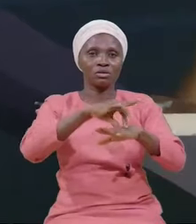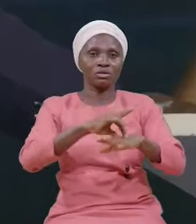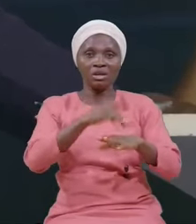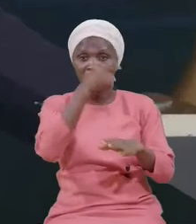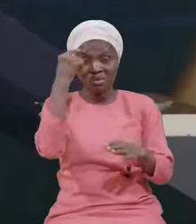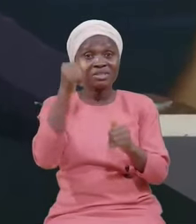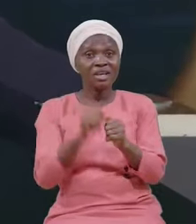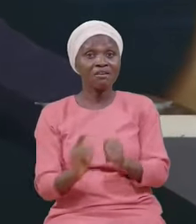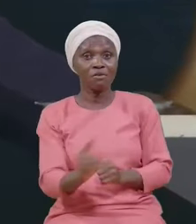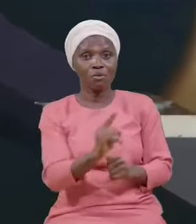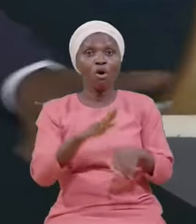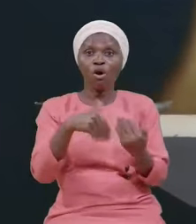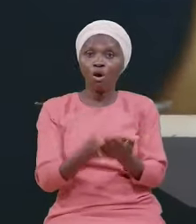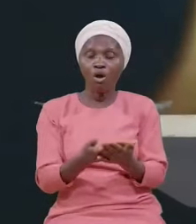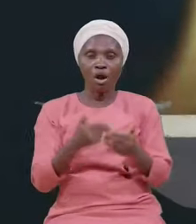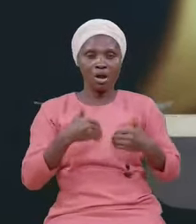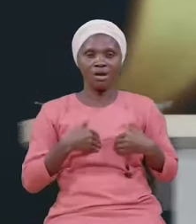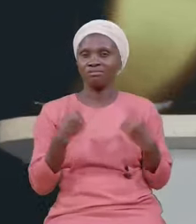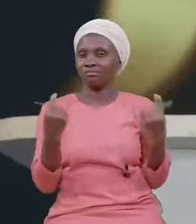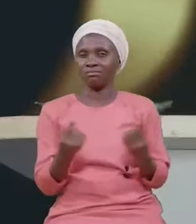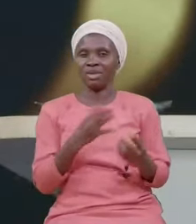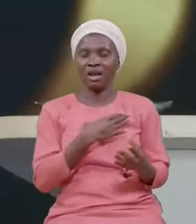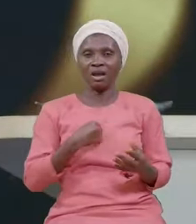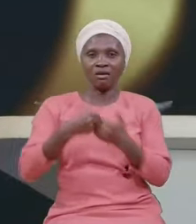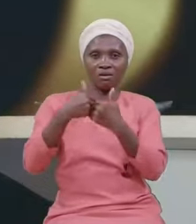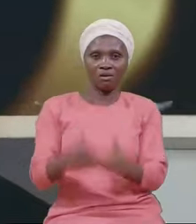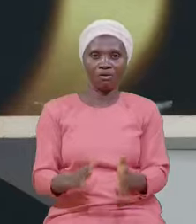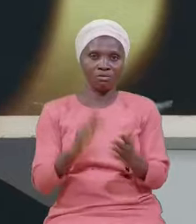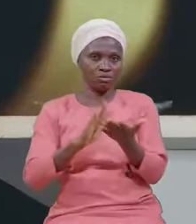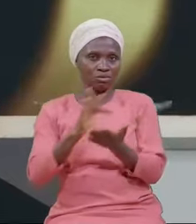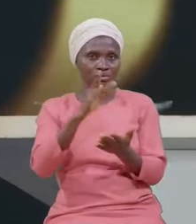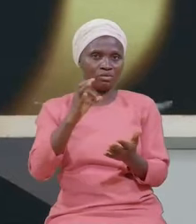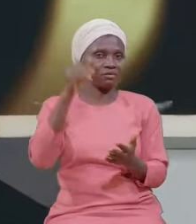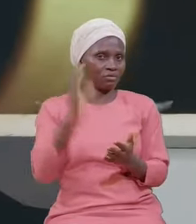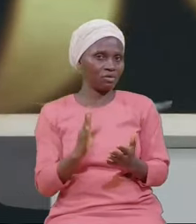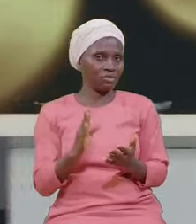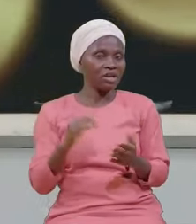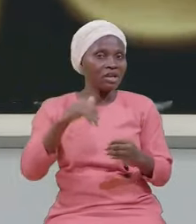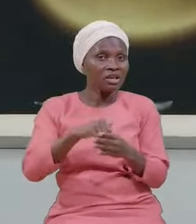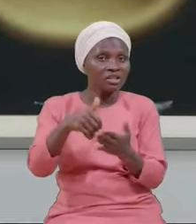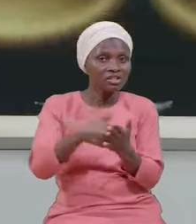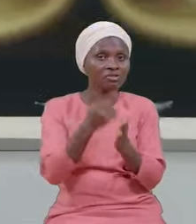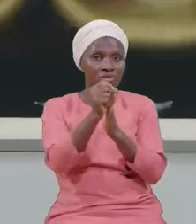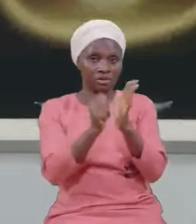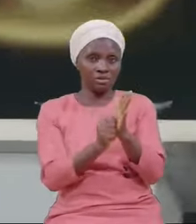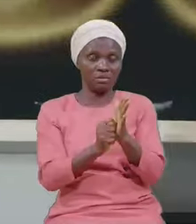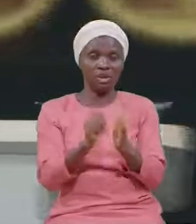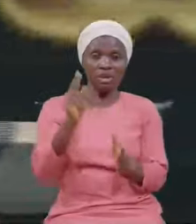intercède pour tout le monde sur terre parce que tous sont péchés. Et sont privés de la gloire de